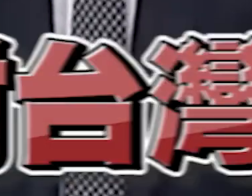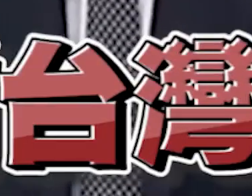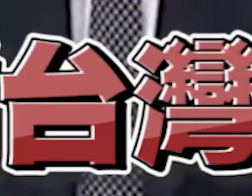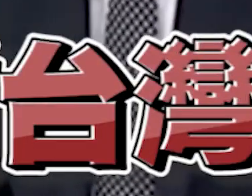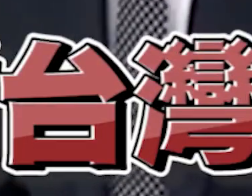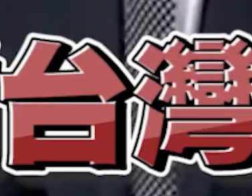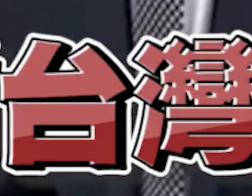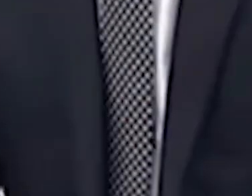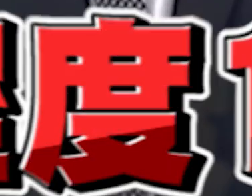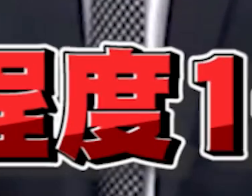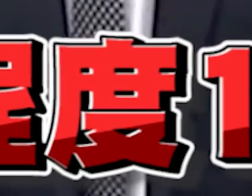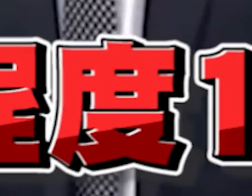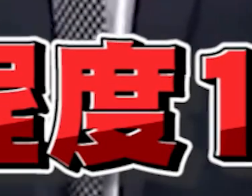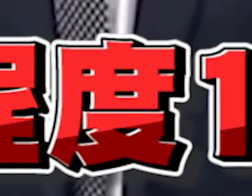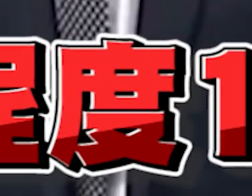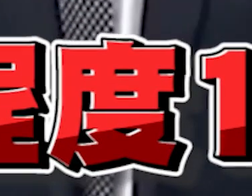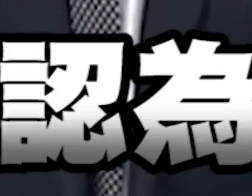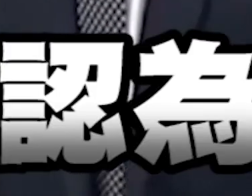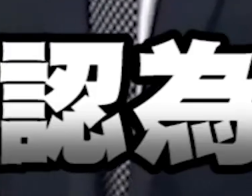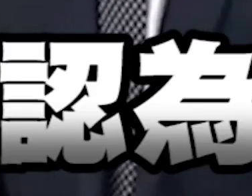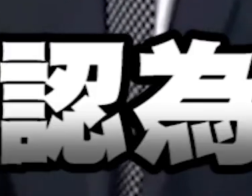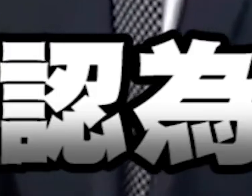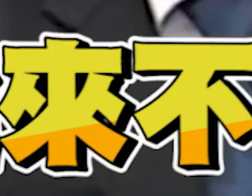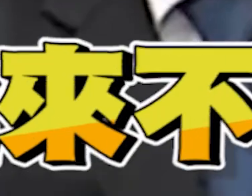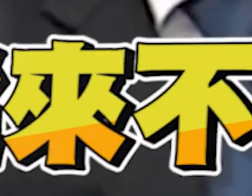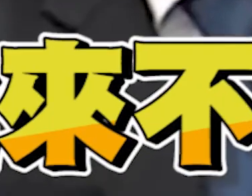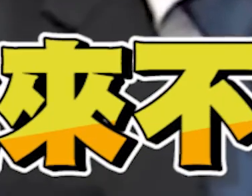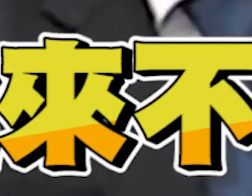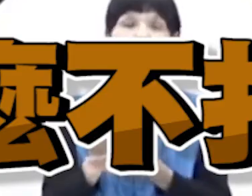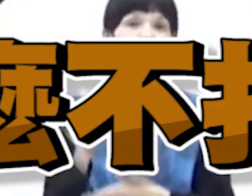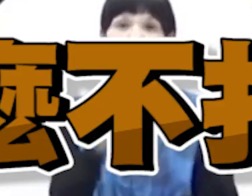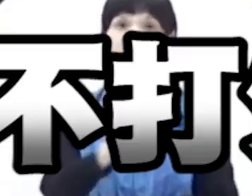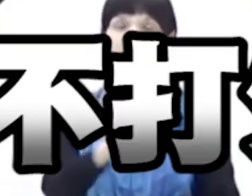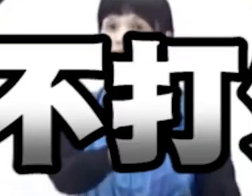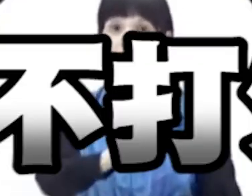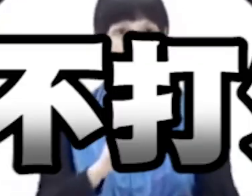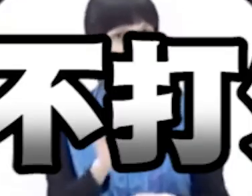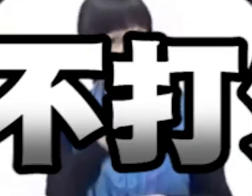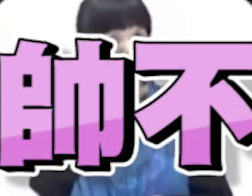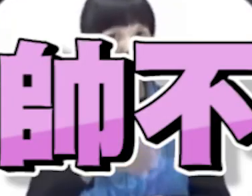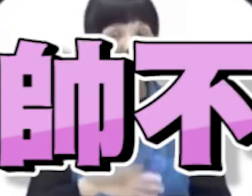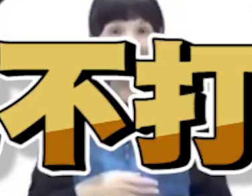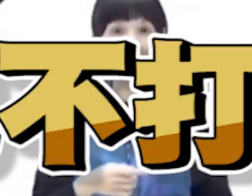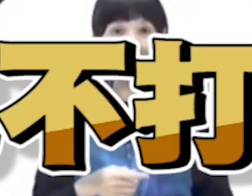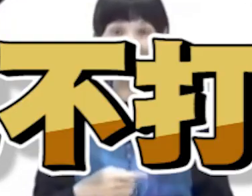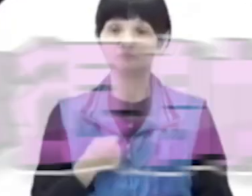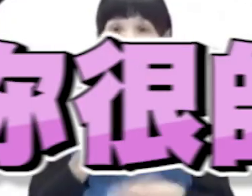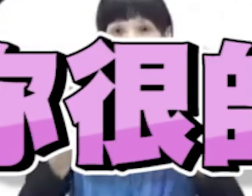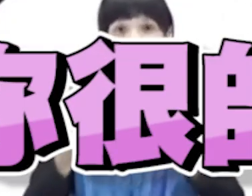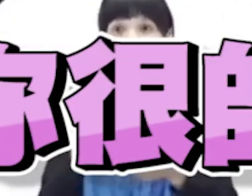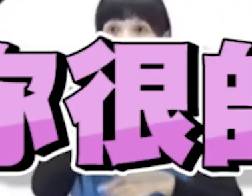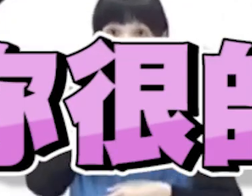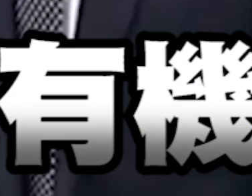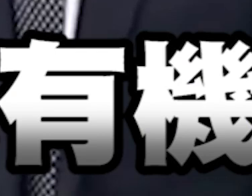答，中国对台湾的威胁，威胁程度1到10分，市长你认为有几分？ 我从来不评分， 为什么不打分数？ 像我不打分数，你帅不帅？我也不打分数，我